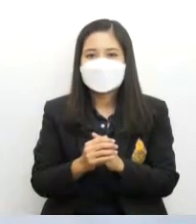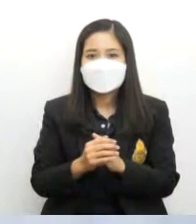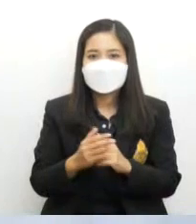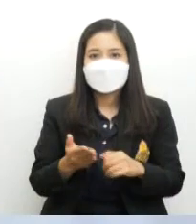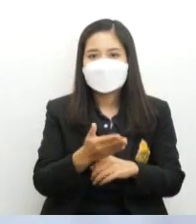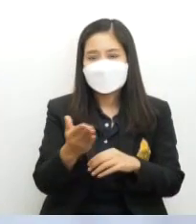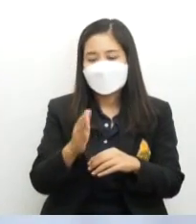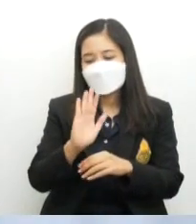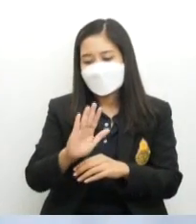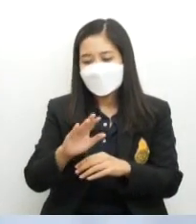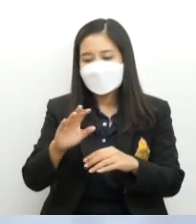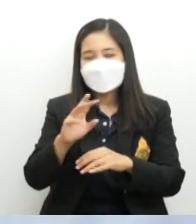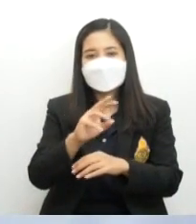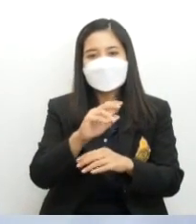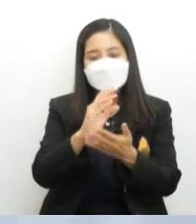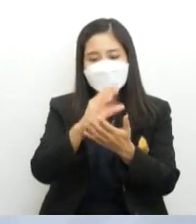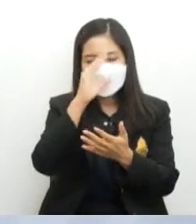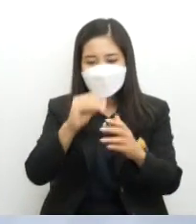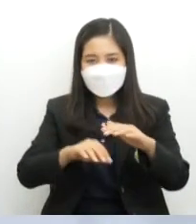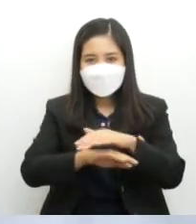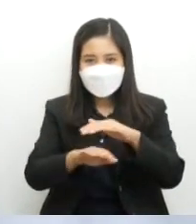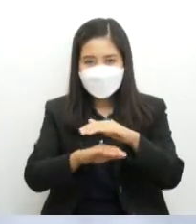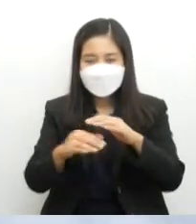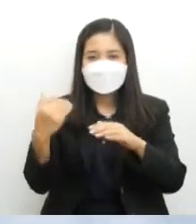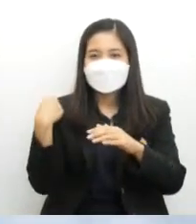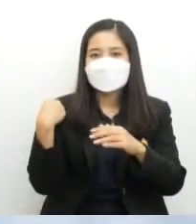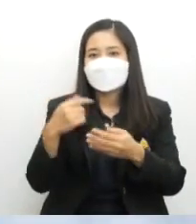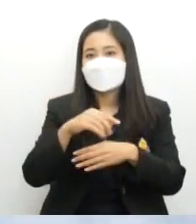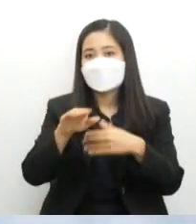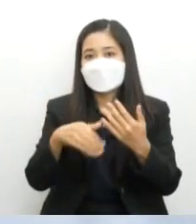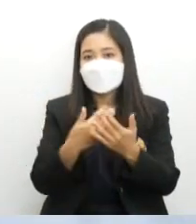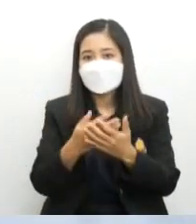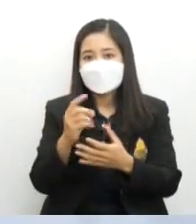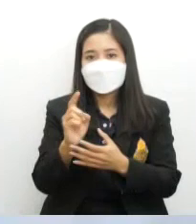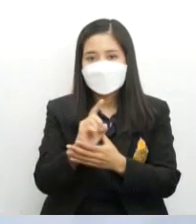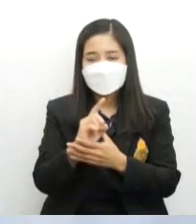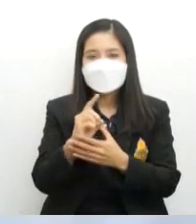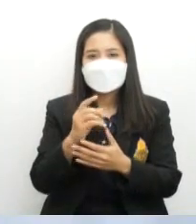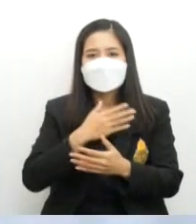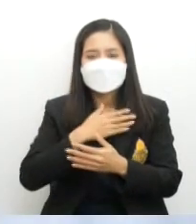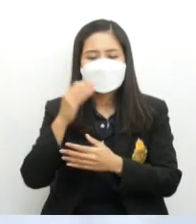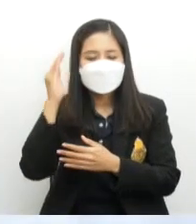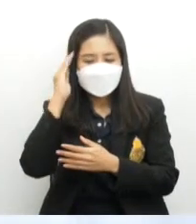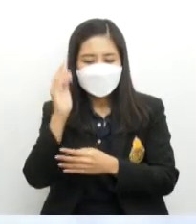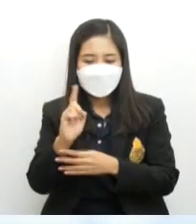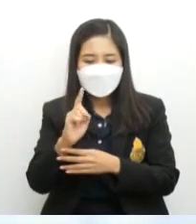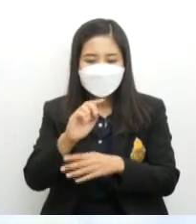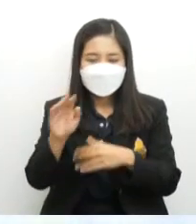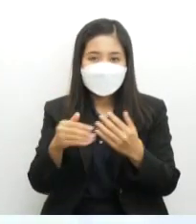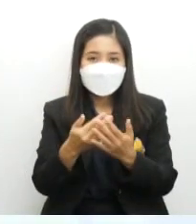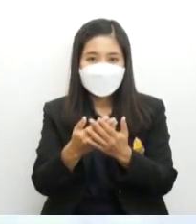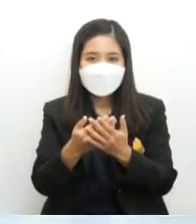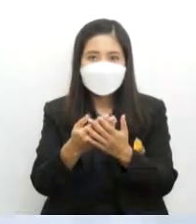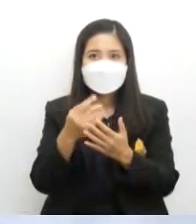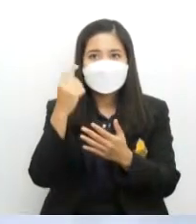นฐานที่เราต้องการให้เด็กเกิดขึ้น3อย่างนี้และผมมีความเชื่อว่าวันนี้ทุกคนทุกท่านผู้อำนวยการโรงเรียนทุก